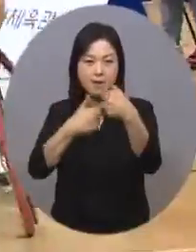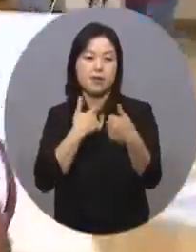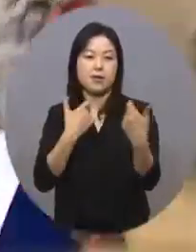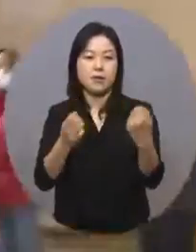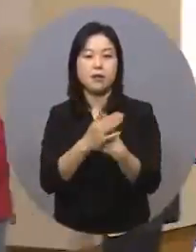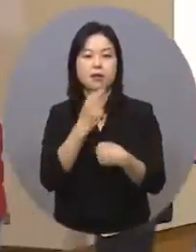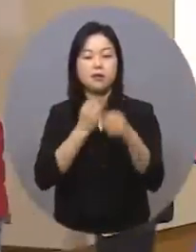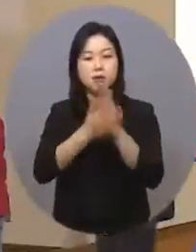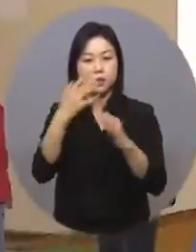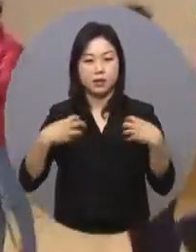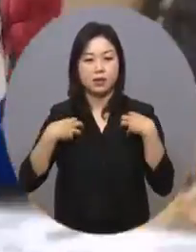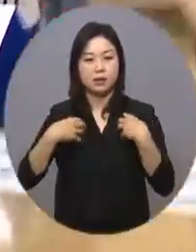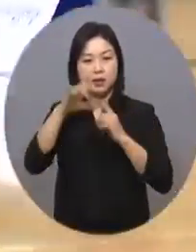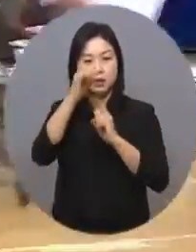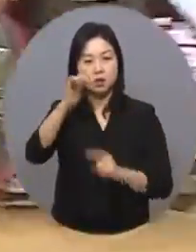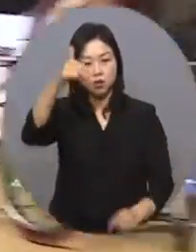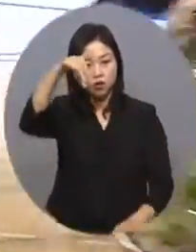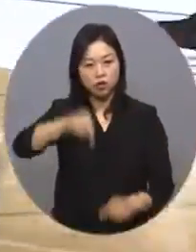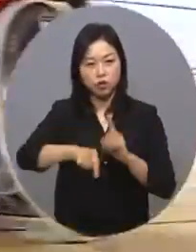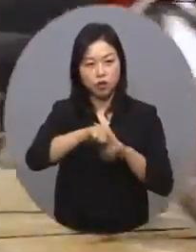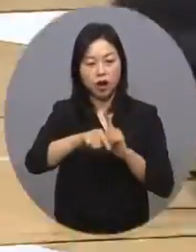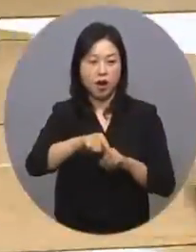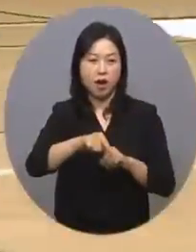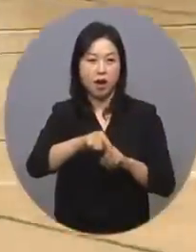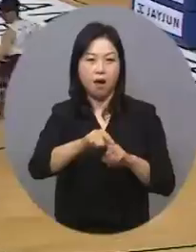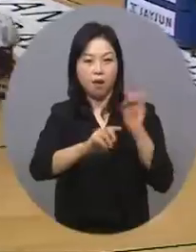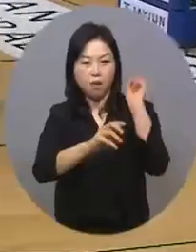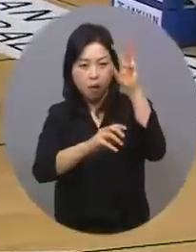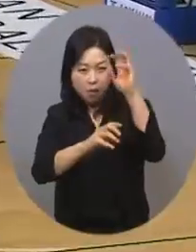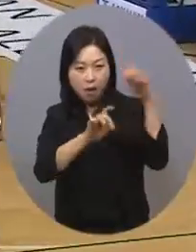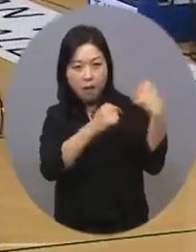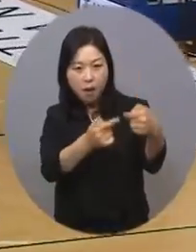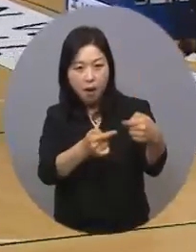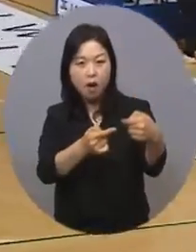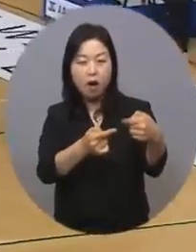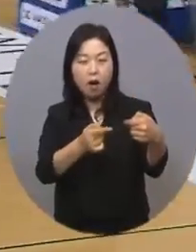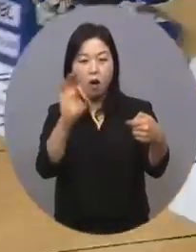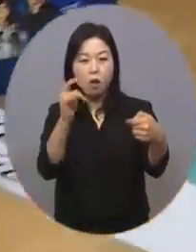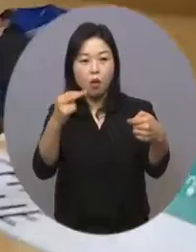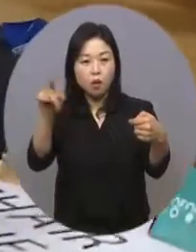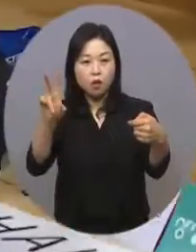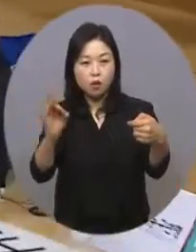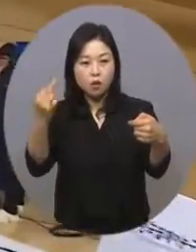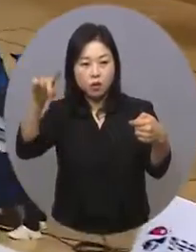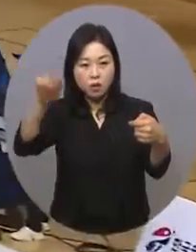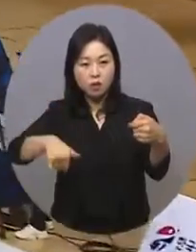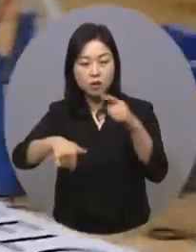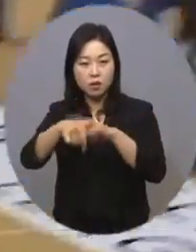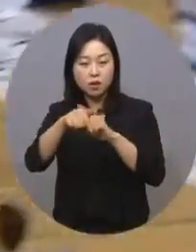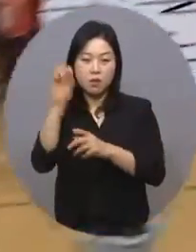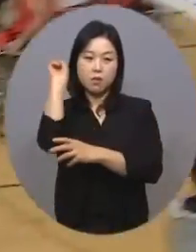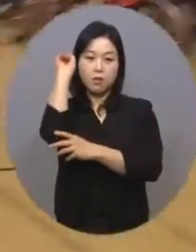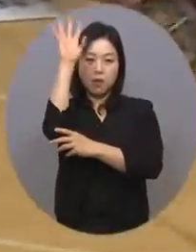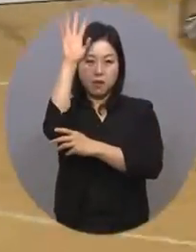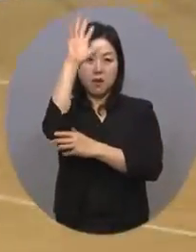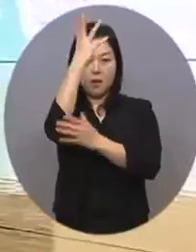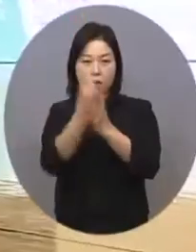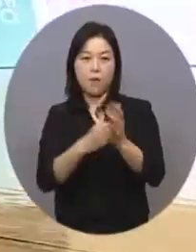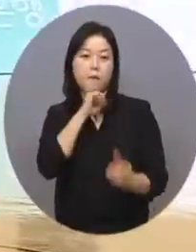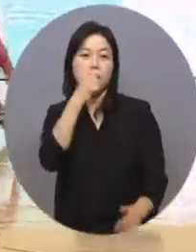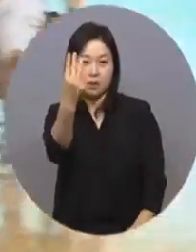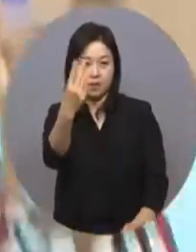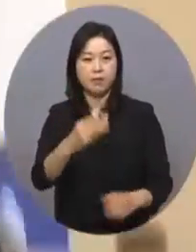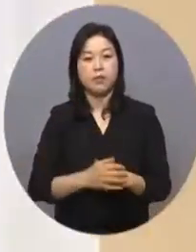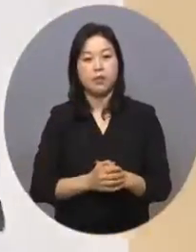서울시청은 이은주 선수의 적극적인 공격 가담과 오동석 선수의 3점 슛을 필두로 빠른 움직임을 선보였습니다.